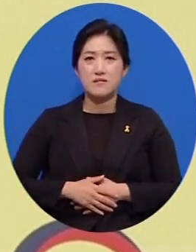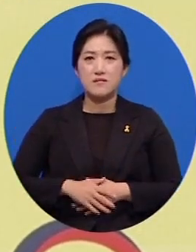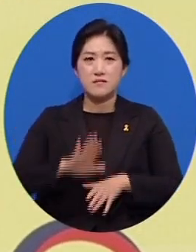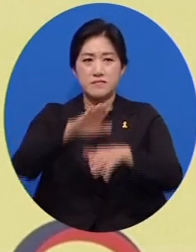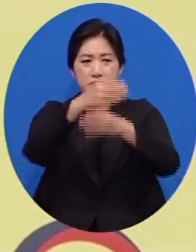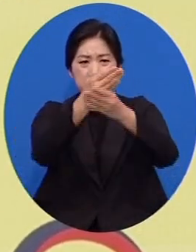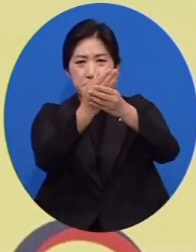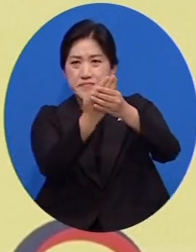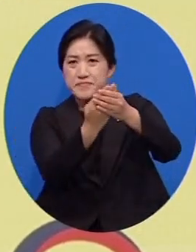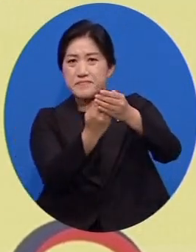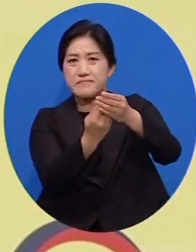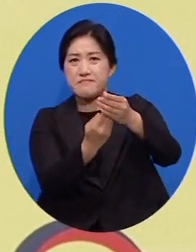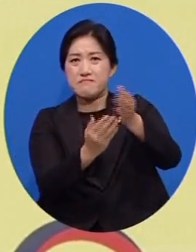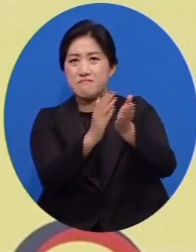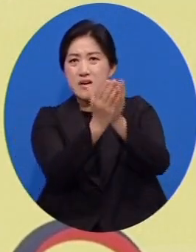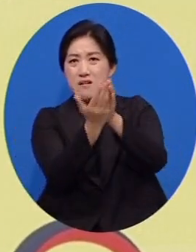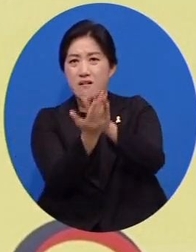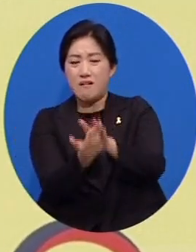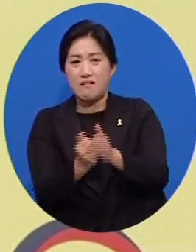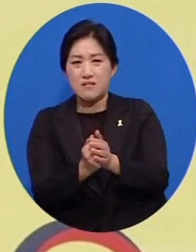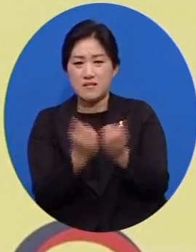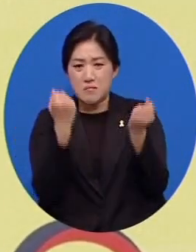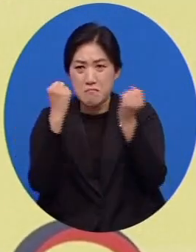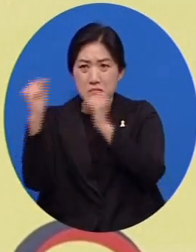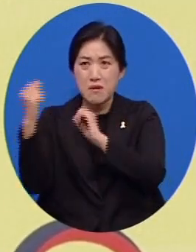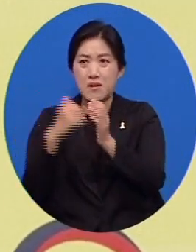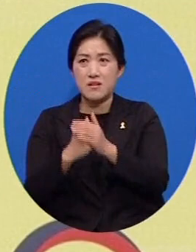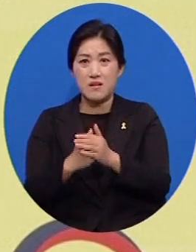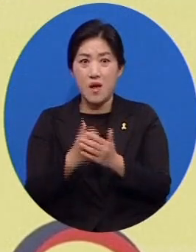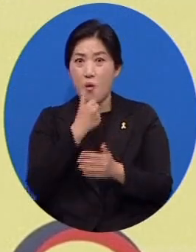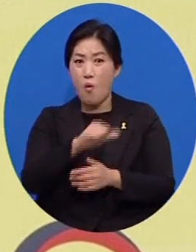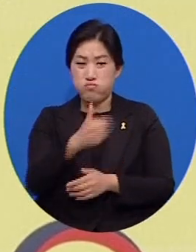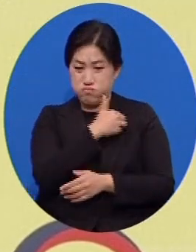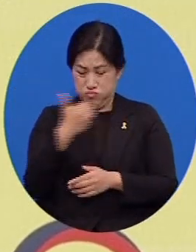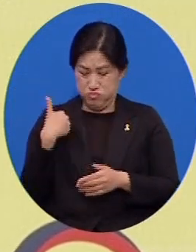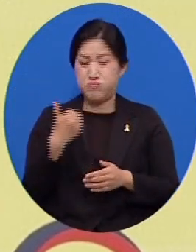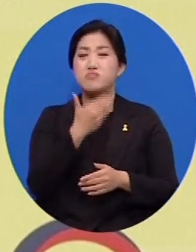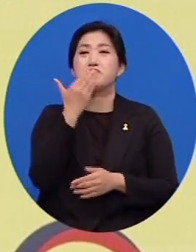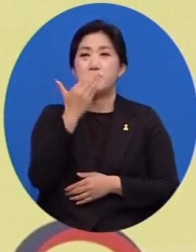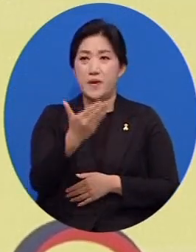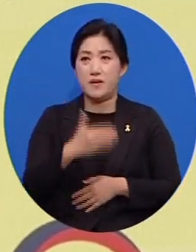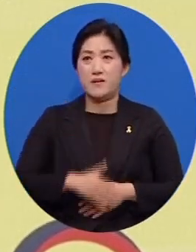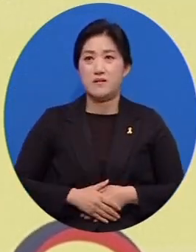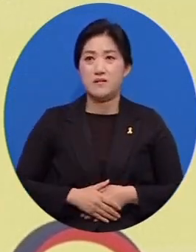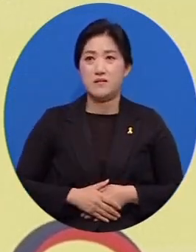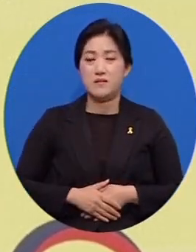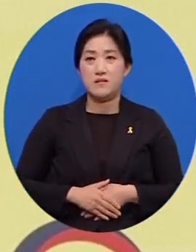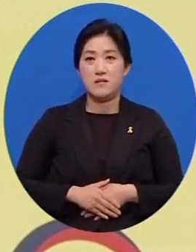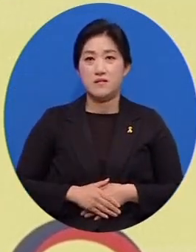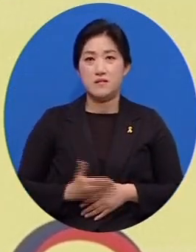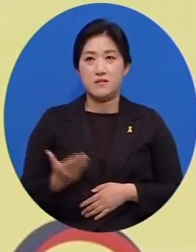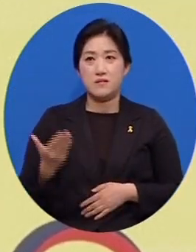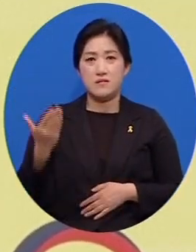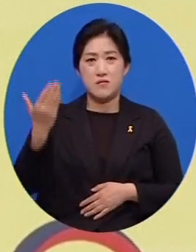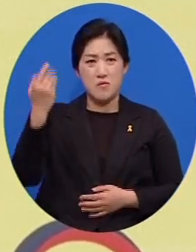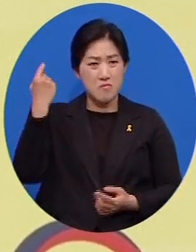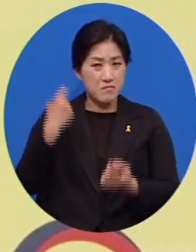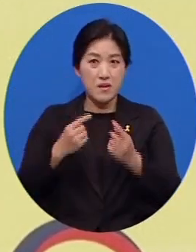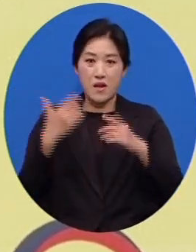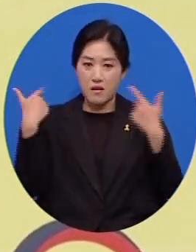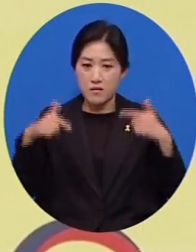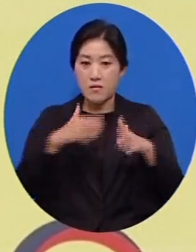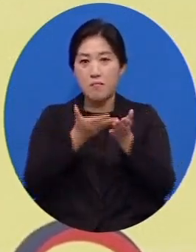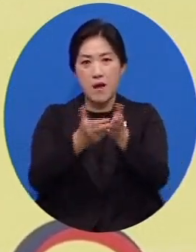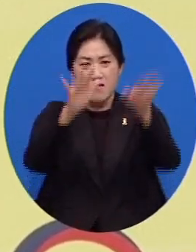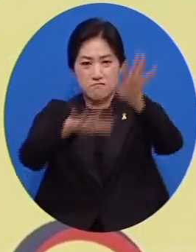침몰하는 세월호 안에서 우리 아이들이 탈출하기까지 5분이면 충분했습니다. 그 어느 때보다 바다는 잔잔했습니다.